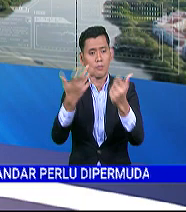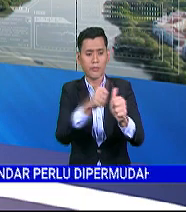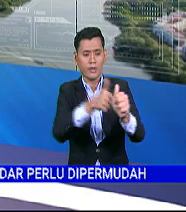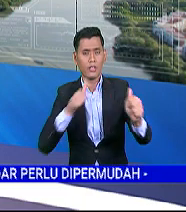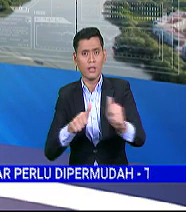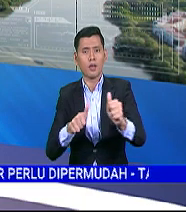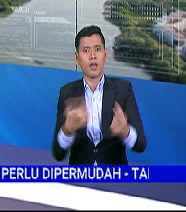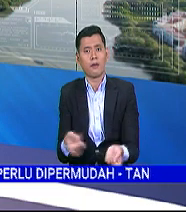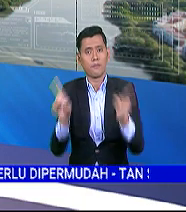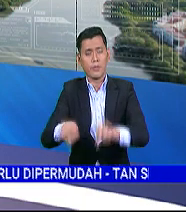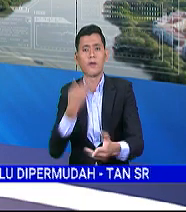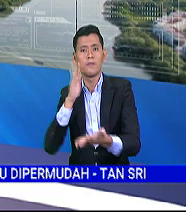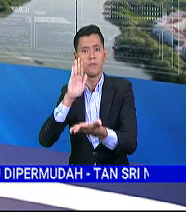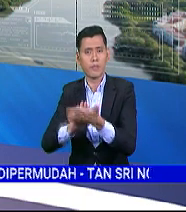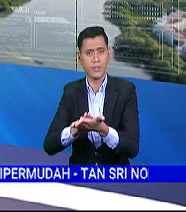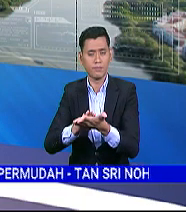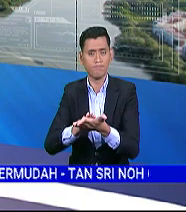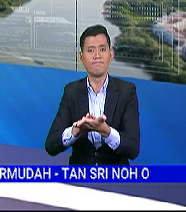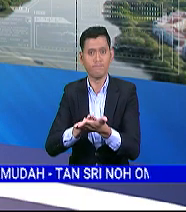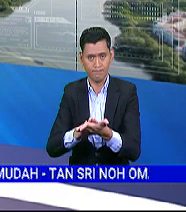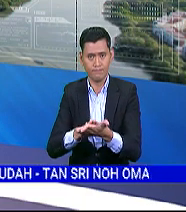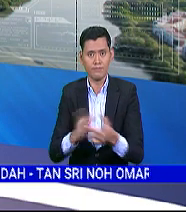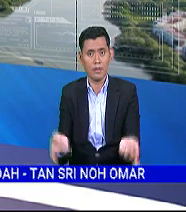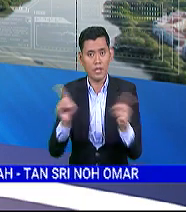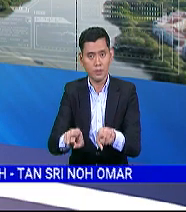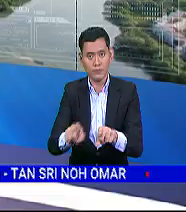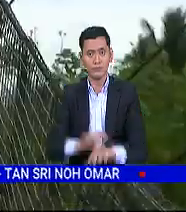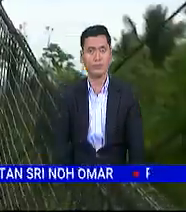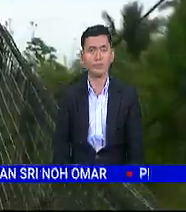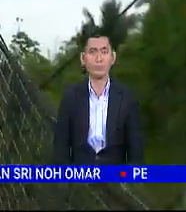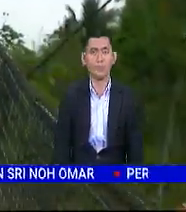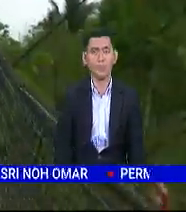mengelak sebarang kejadian tidak diingini berlaku.